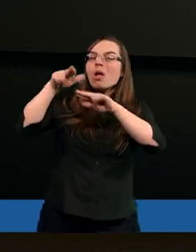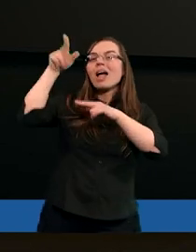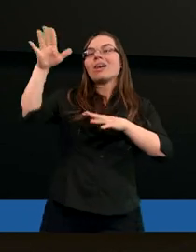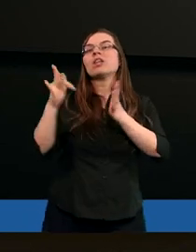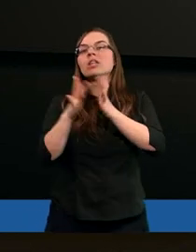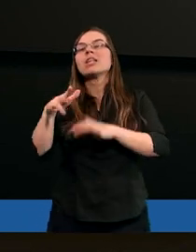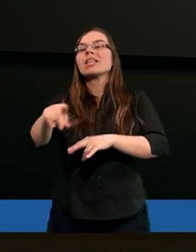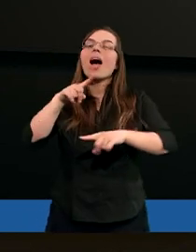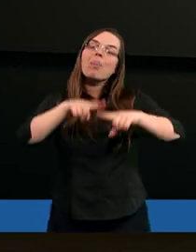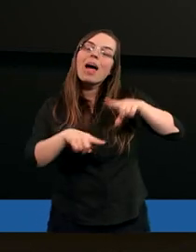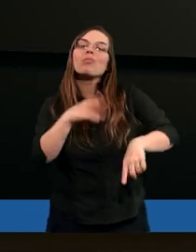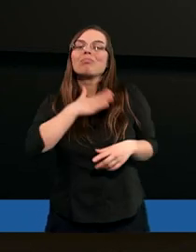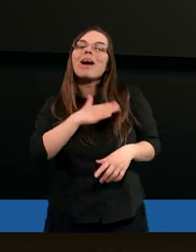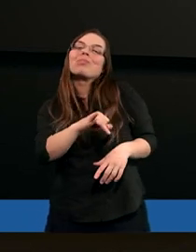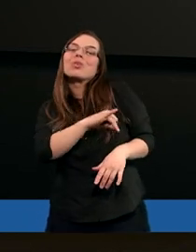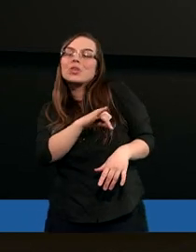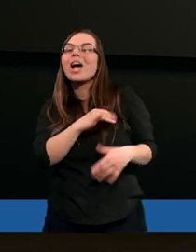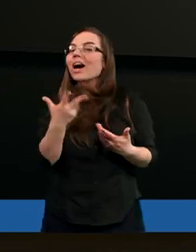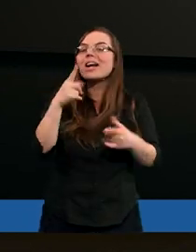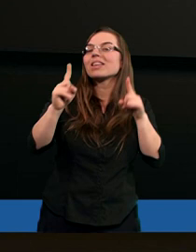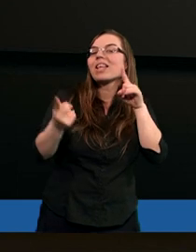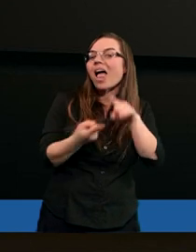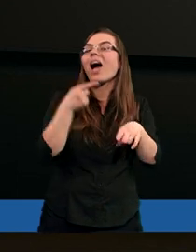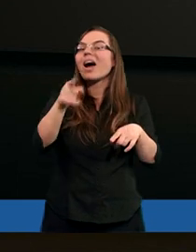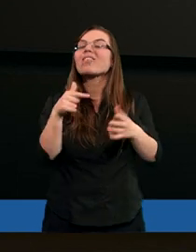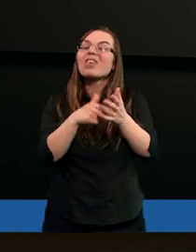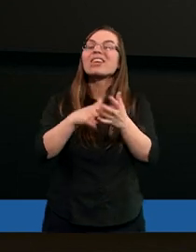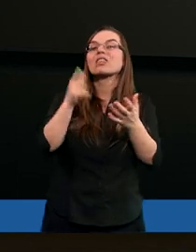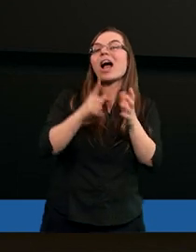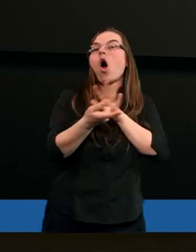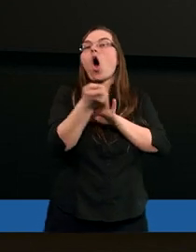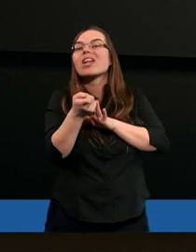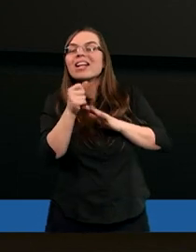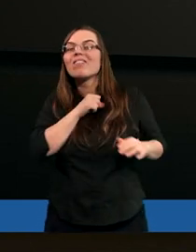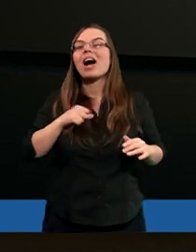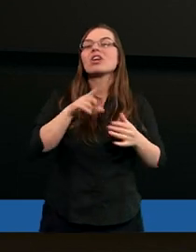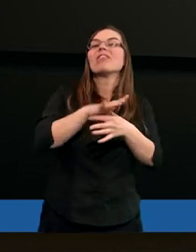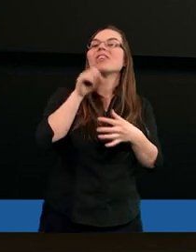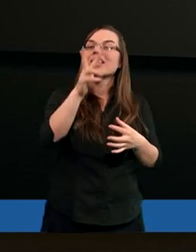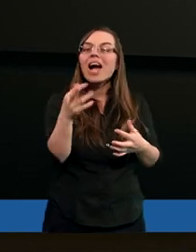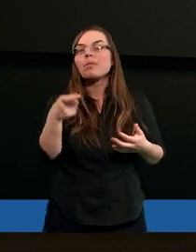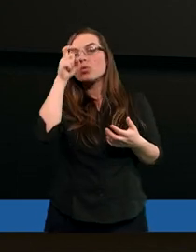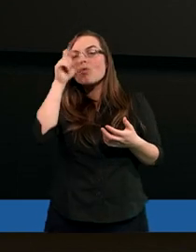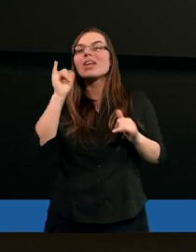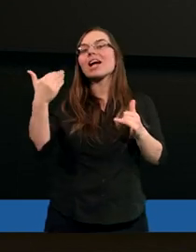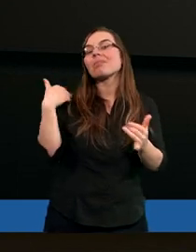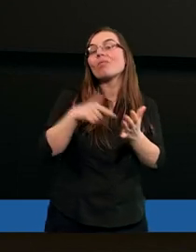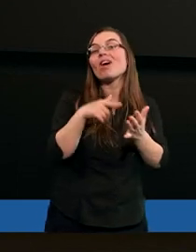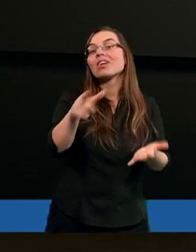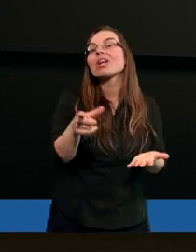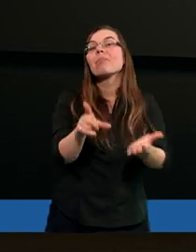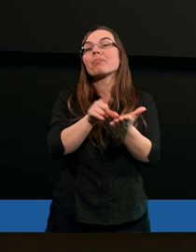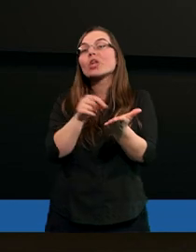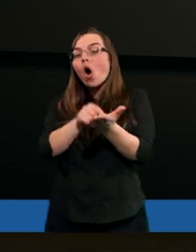jeszcze ta natura grzeszna nieraz się odzywa, nawet w takim człowieku, jakim był